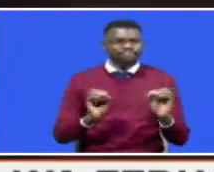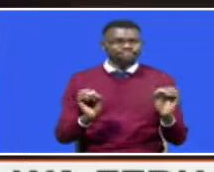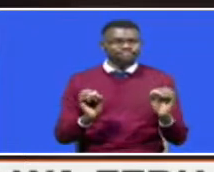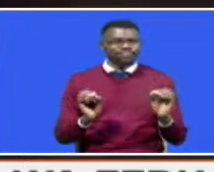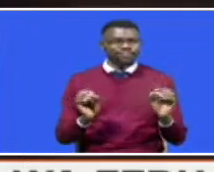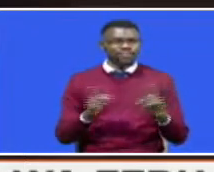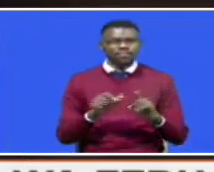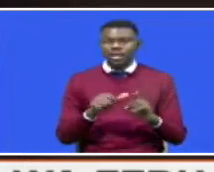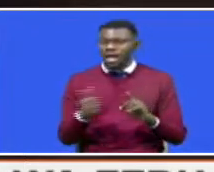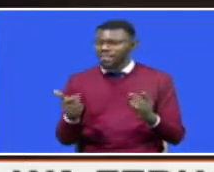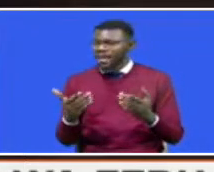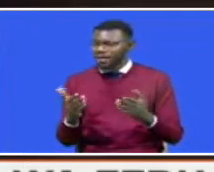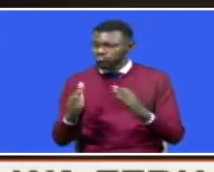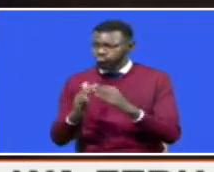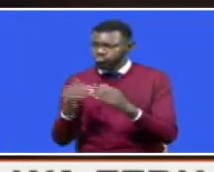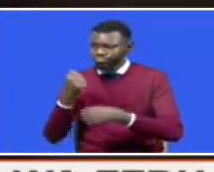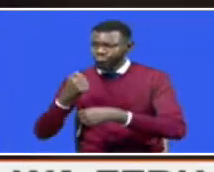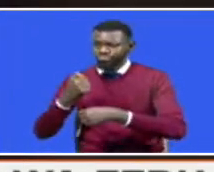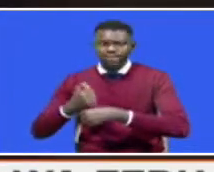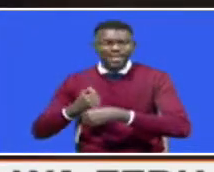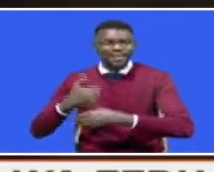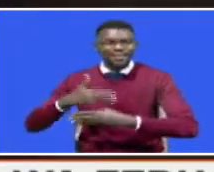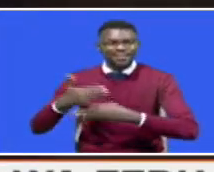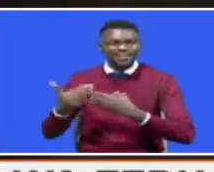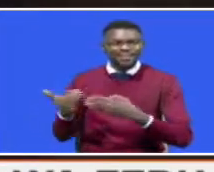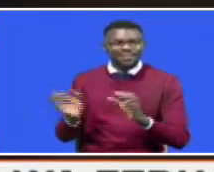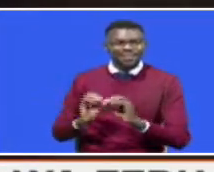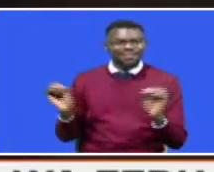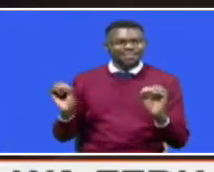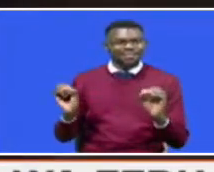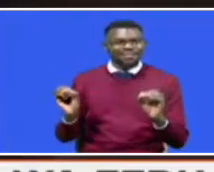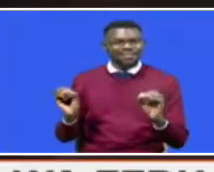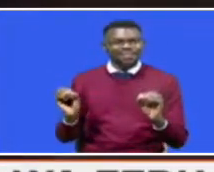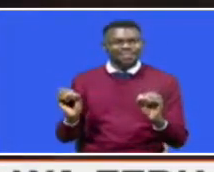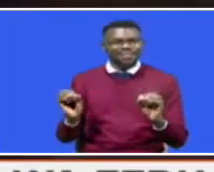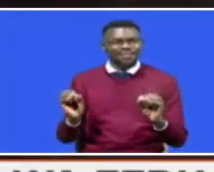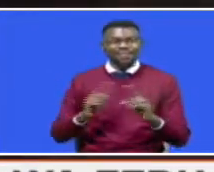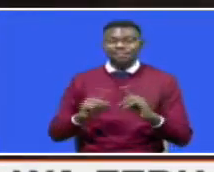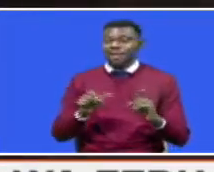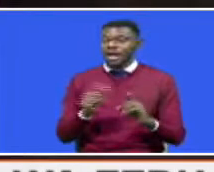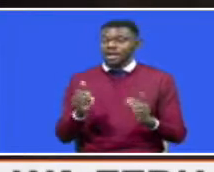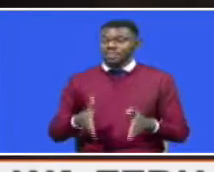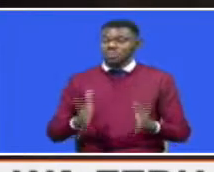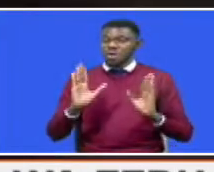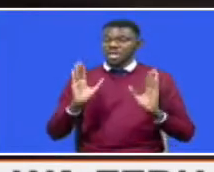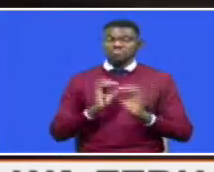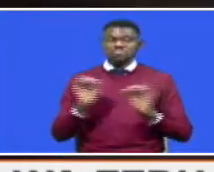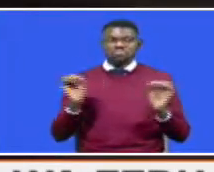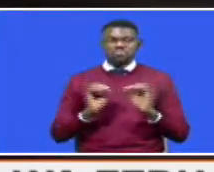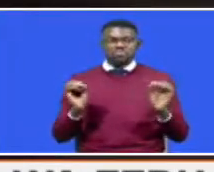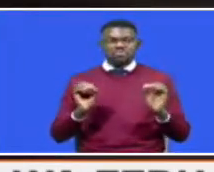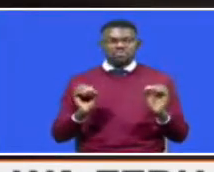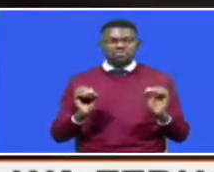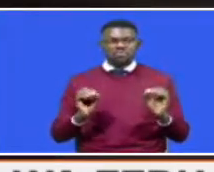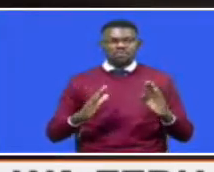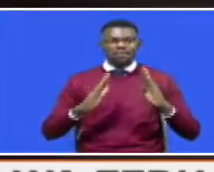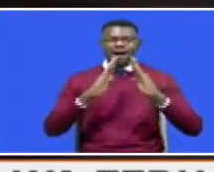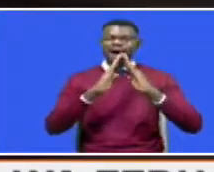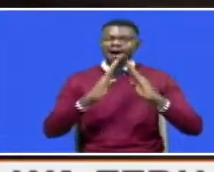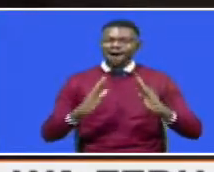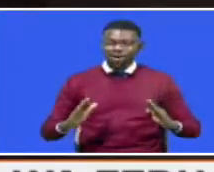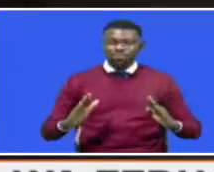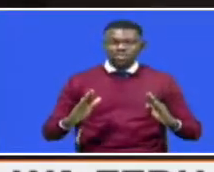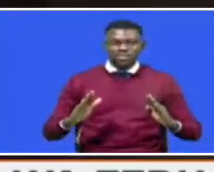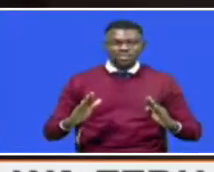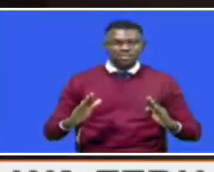kwa juwa bado pia sisi. Sasa nikaambia sisi hatuna na mengine ni hiyo. Mswada wa housing kwanza